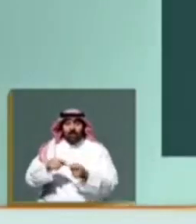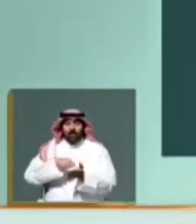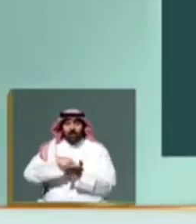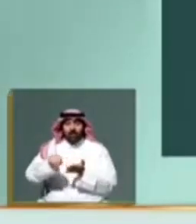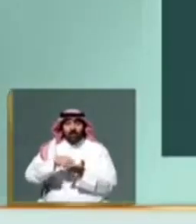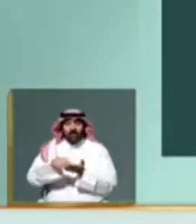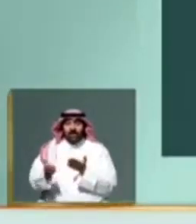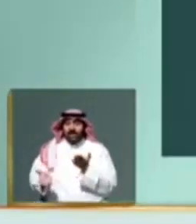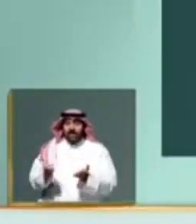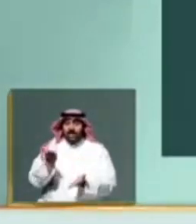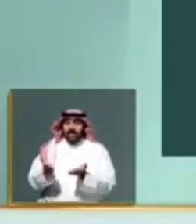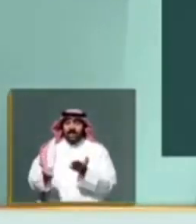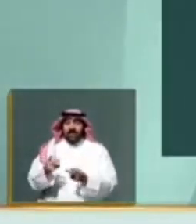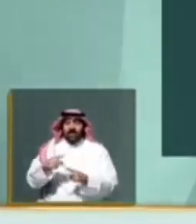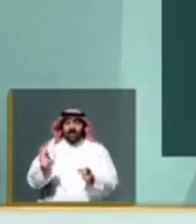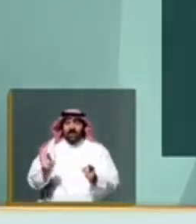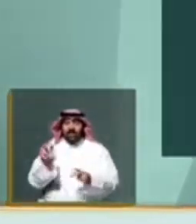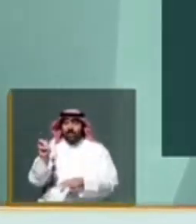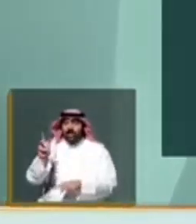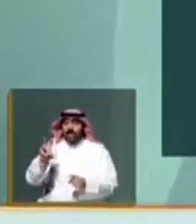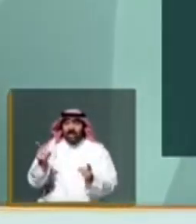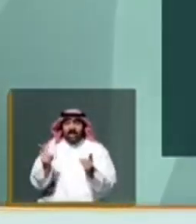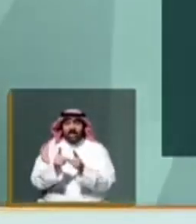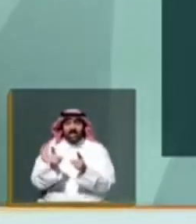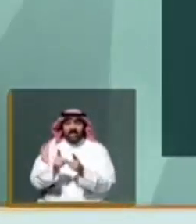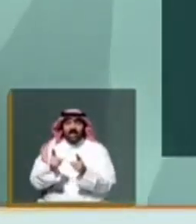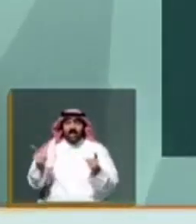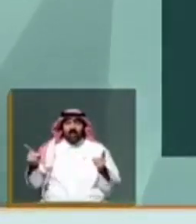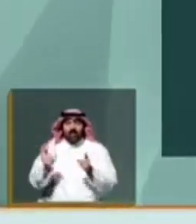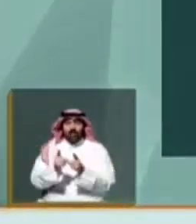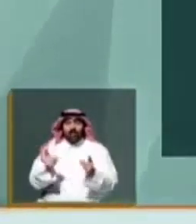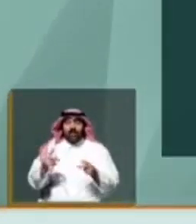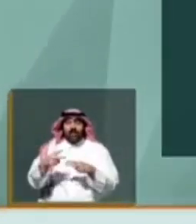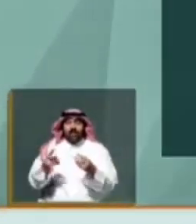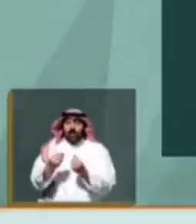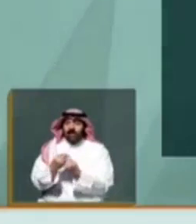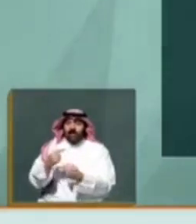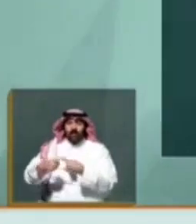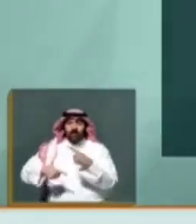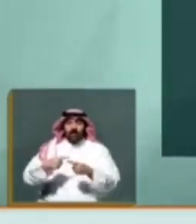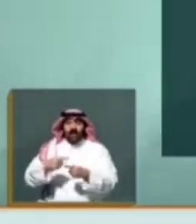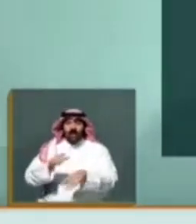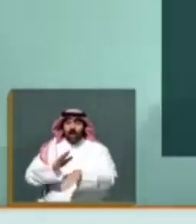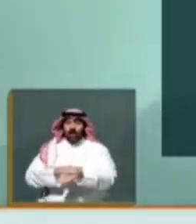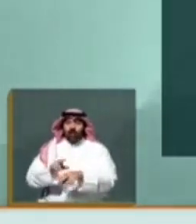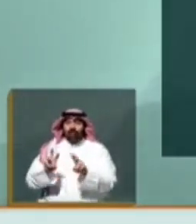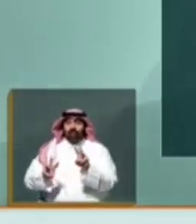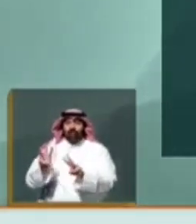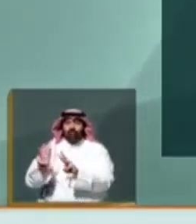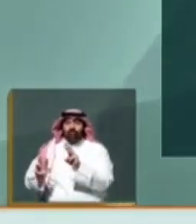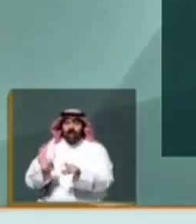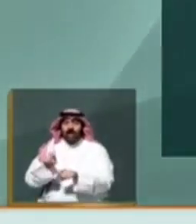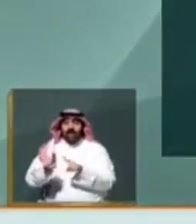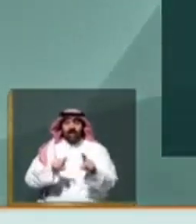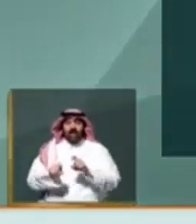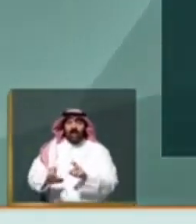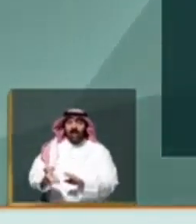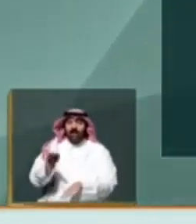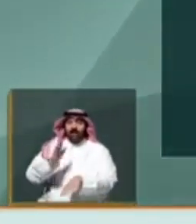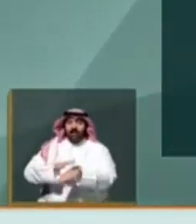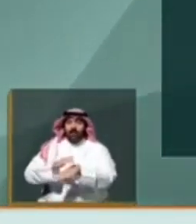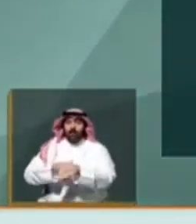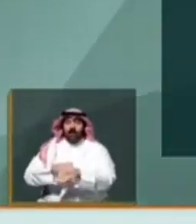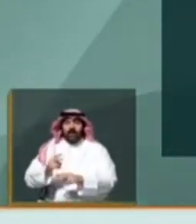على الاستقرار النقدي والمالي واستراتيجية ساما الداعمة لتفعيل استخدام القنوات الإلكترونية للرقي بمستوى الخدمات